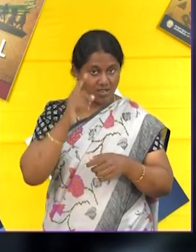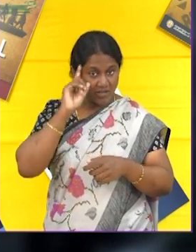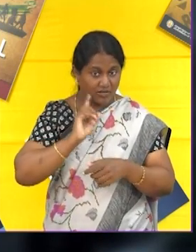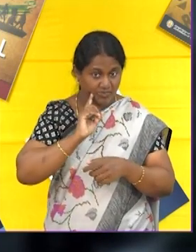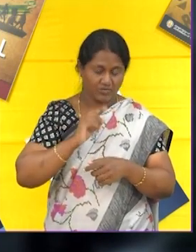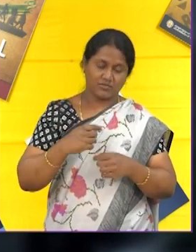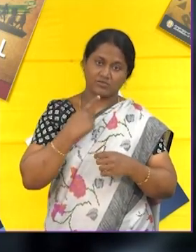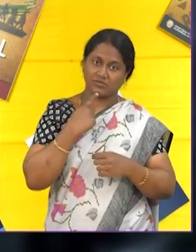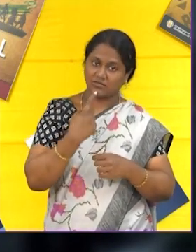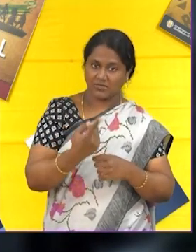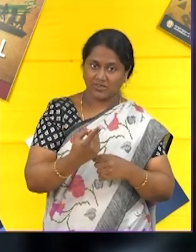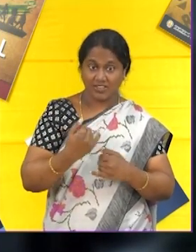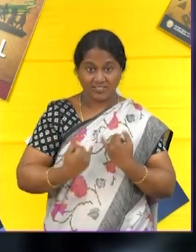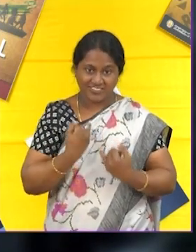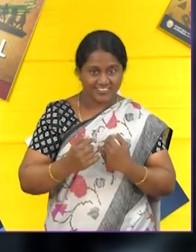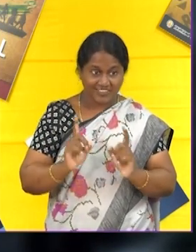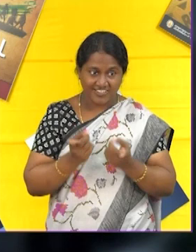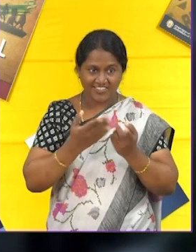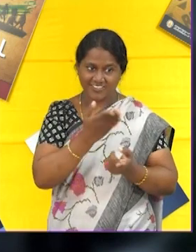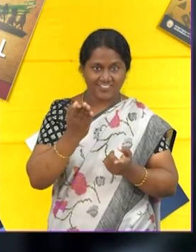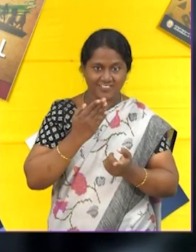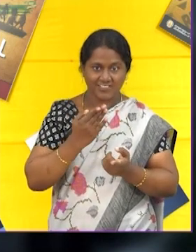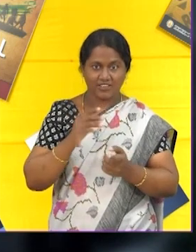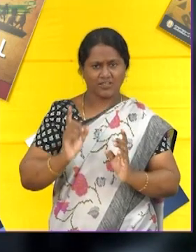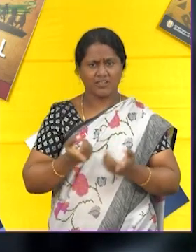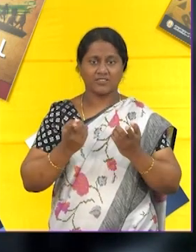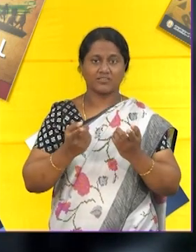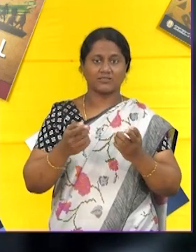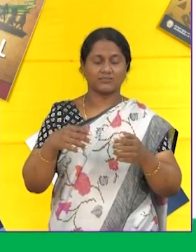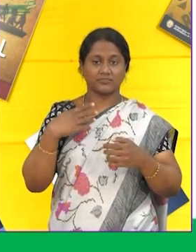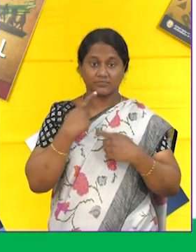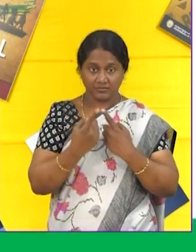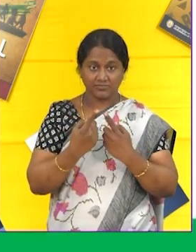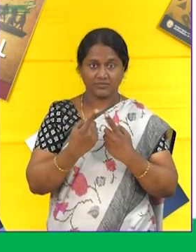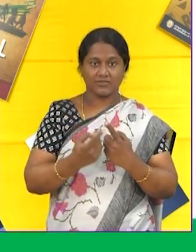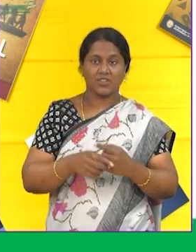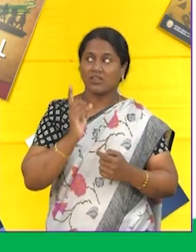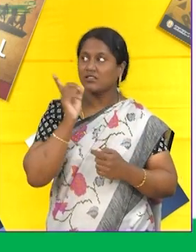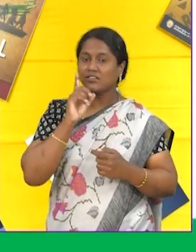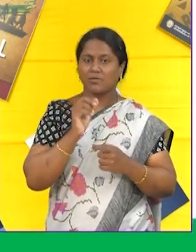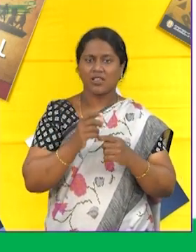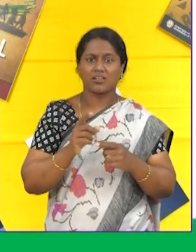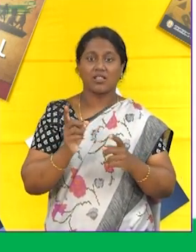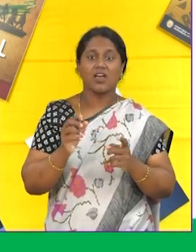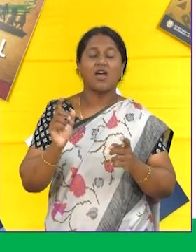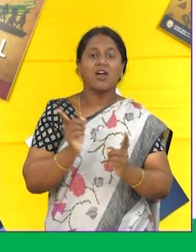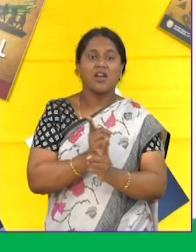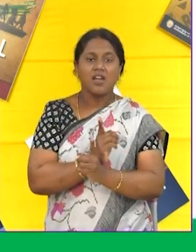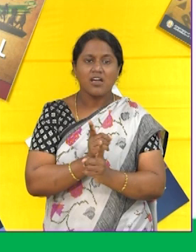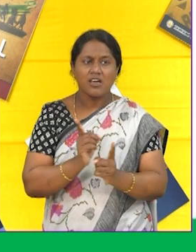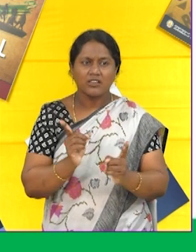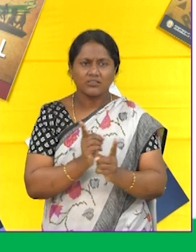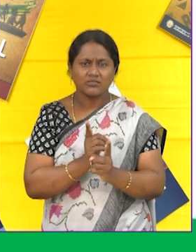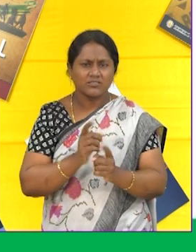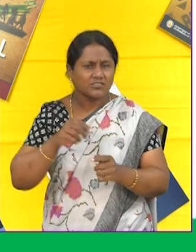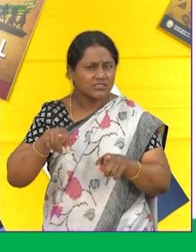காத்தால 1:15. த்ரில்லிங் எக்ஸ்பீரியன்ஸ் ஸ்டார்ட் ஆயிடுச்சுன்னு நினைக்கிறேன். கமான் விஷால். ரித்மிக் குவிக் கேடன்ஸ்டு வாக்கிங் அரவுண்ட்